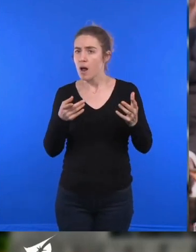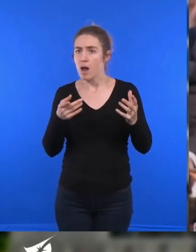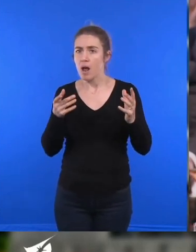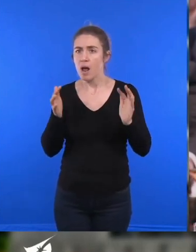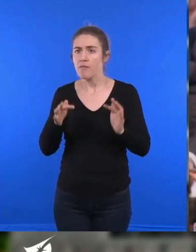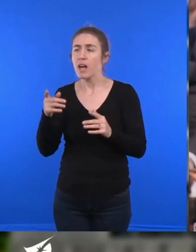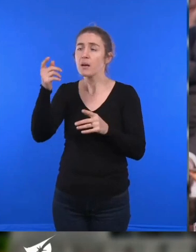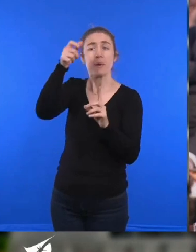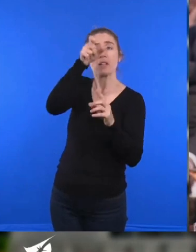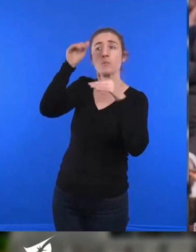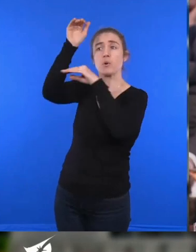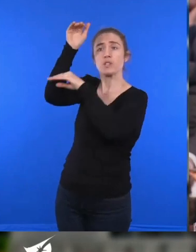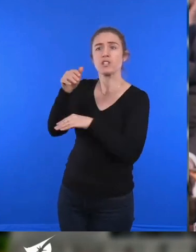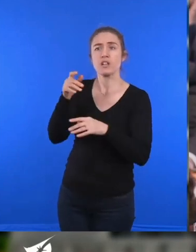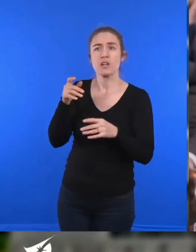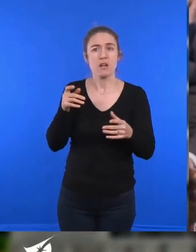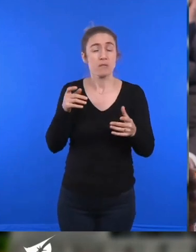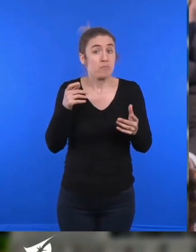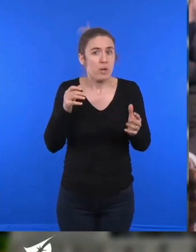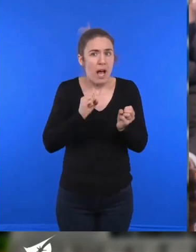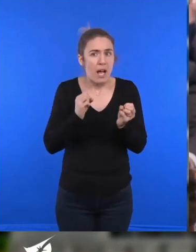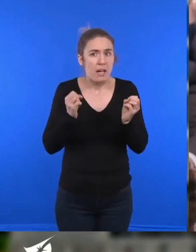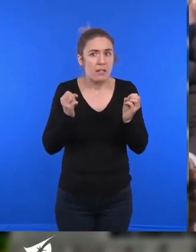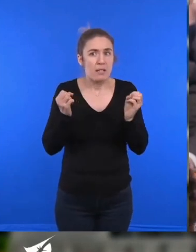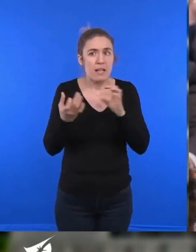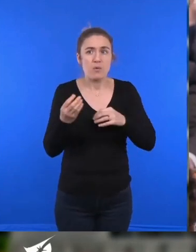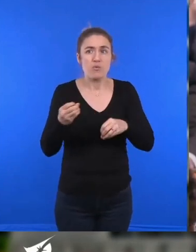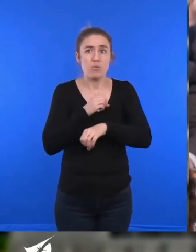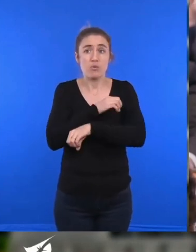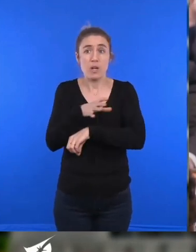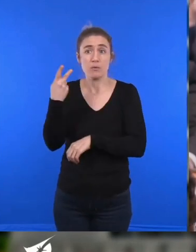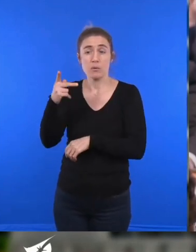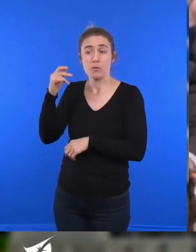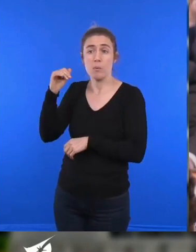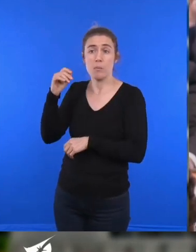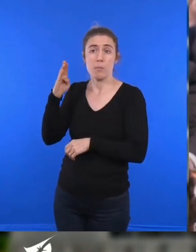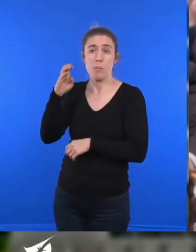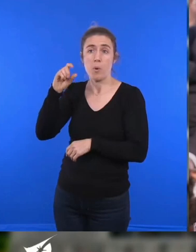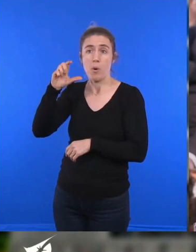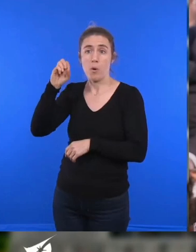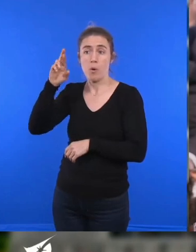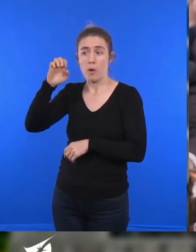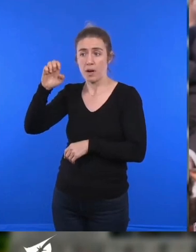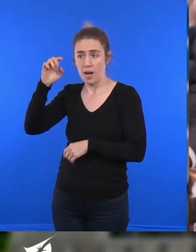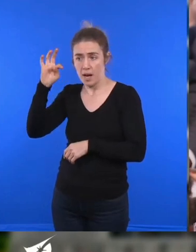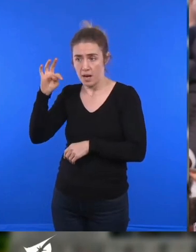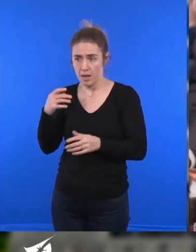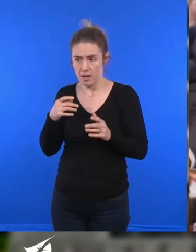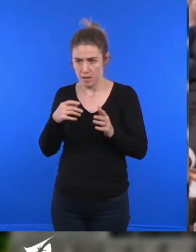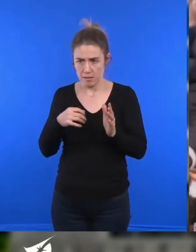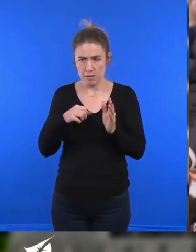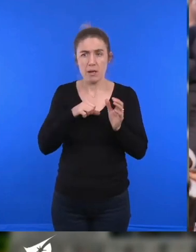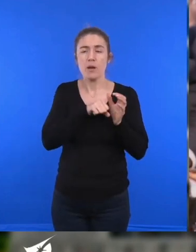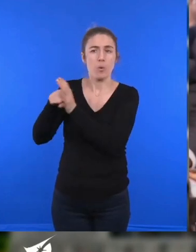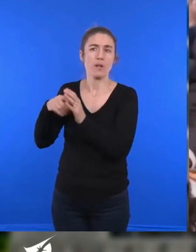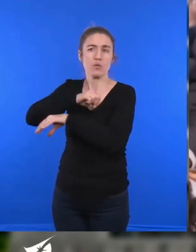Internet sur les sites Salon Beige, Boulevard Voltaire ou dans le JDD de Bolloré qui ne cache pas ses opinions politiques? C'est une réalité,